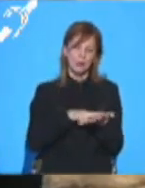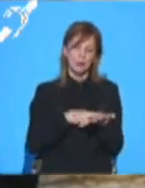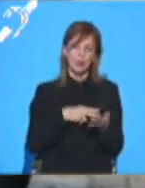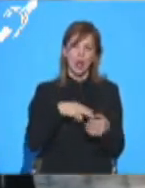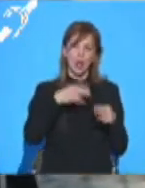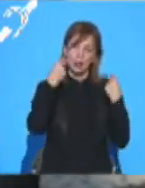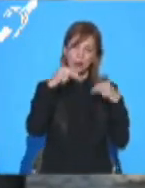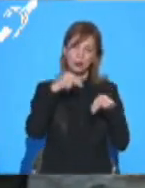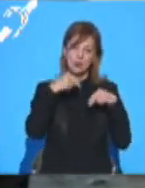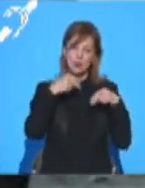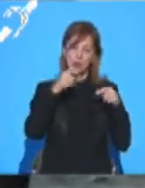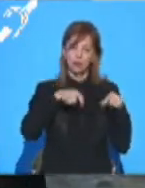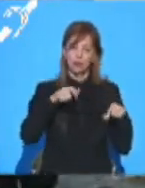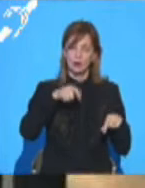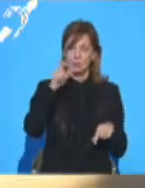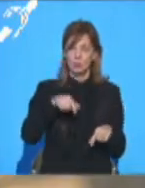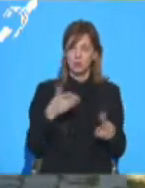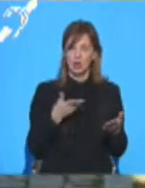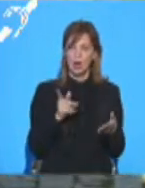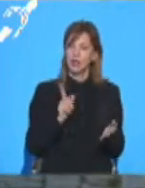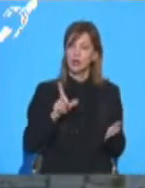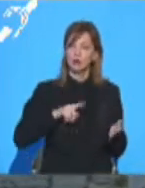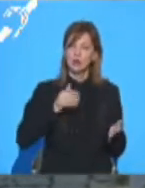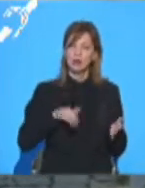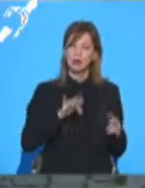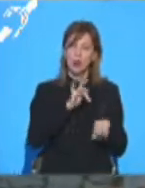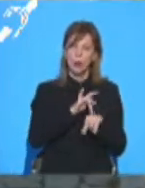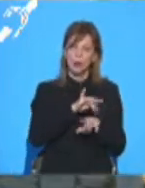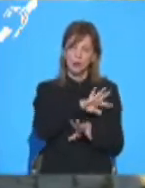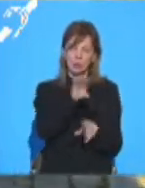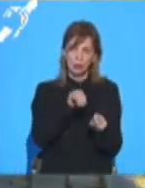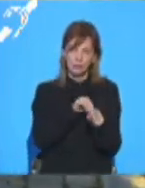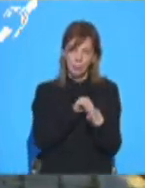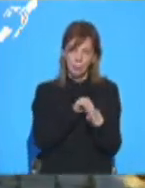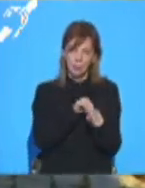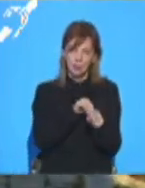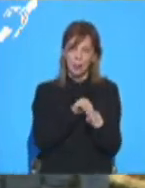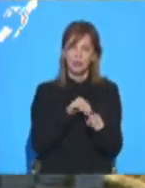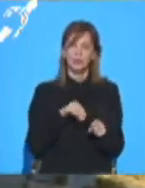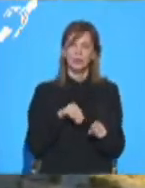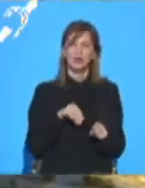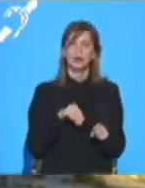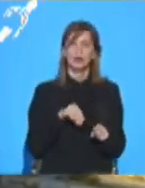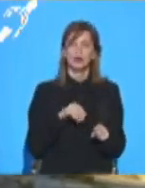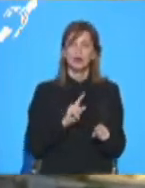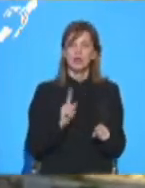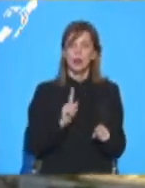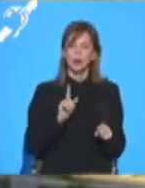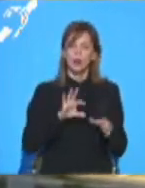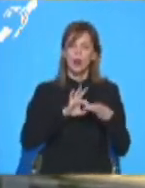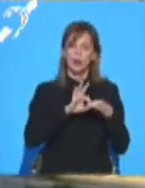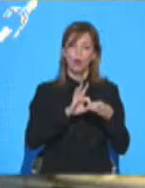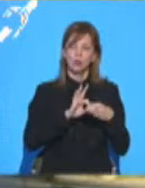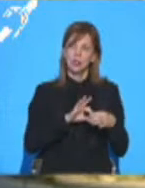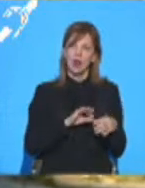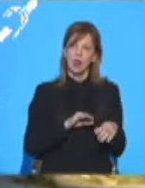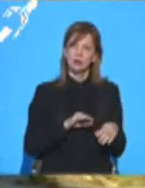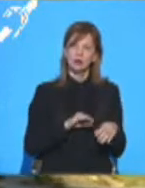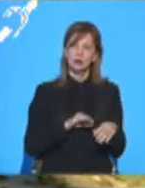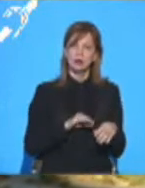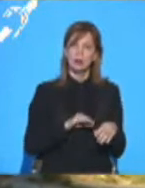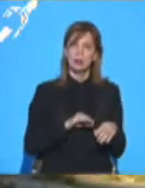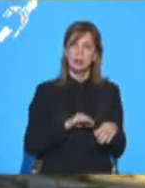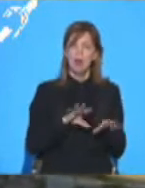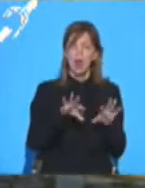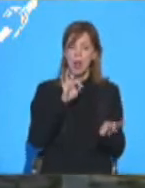tuturor persoanelor care acum nu se află înscrise pe lista unui medic de familie aflat în relație contractuală cu o casă de asigurări de sănătate să opteze pentru